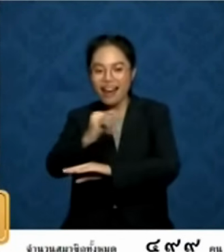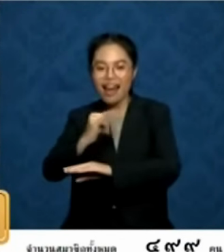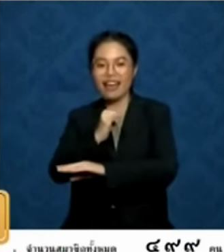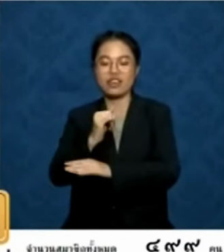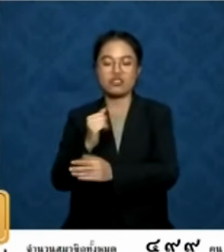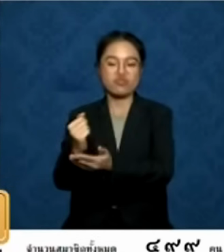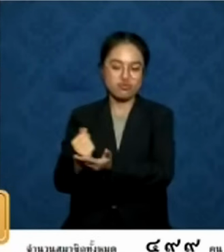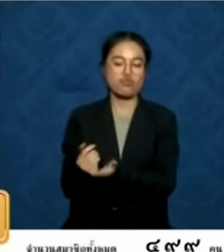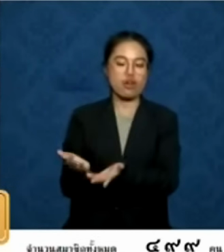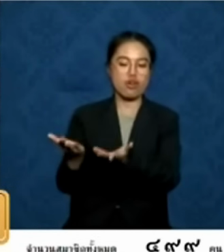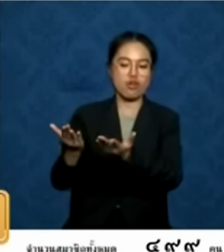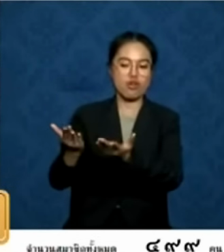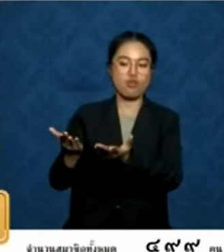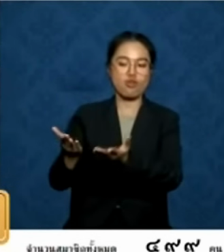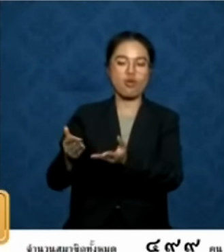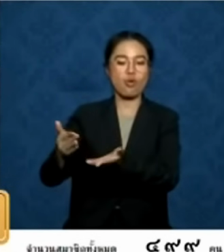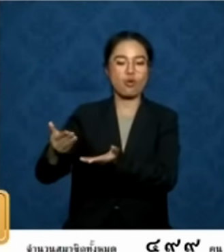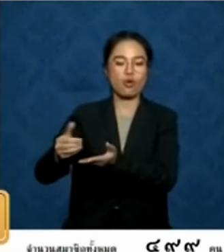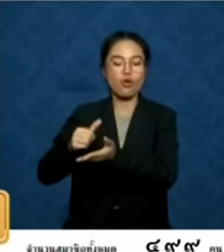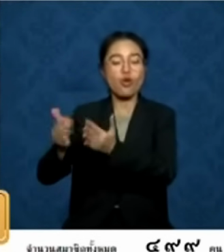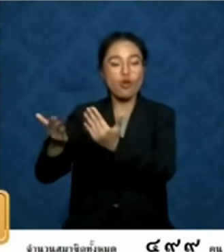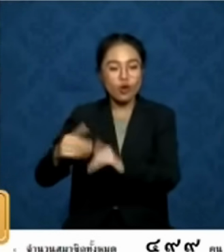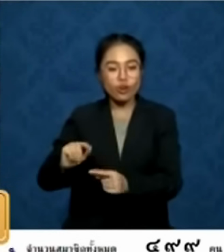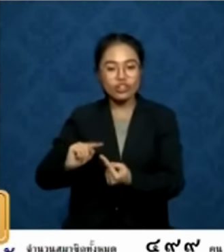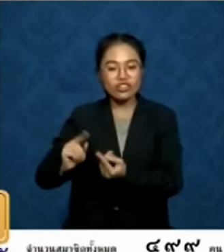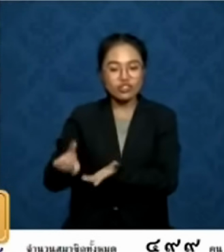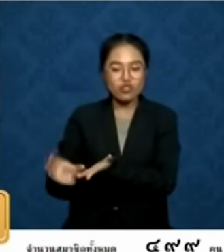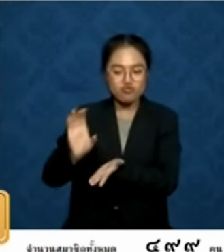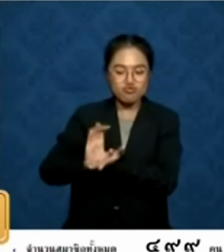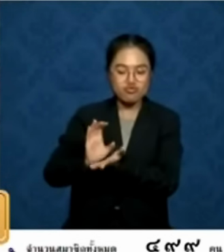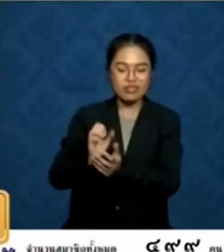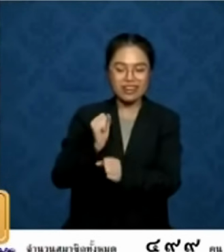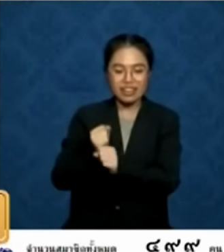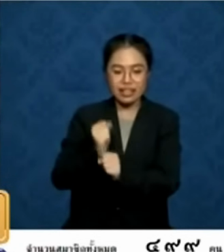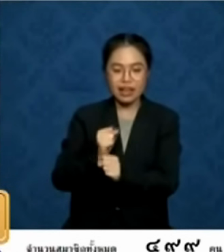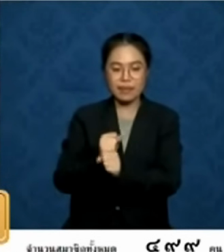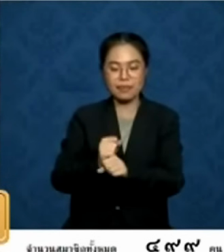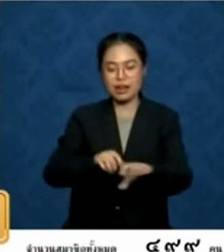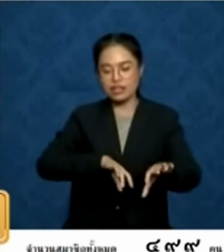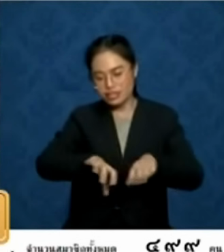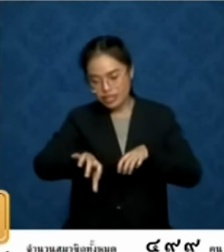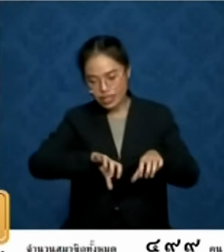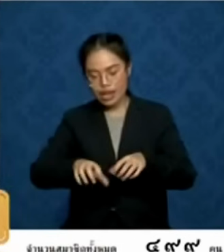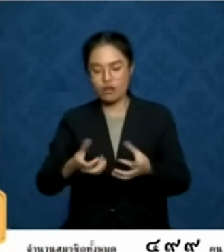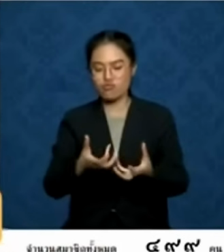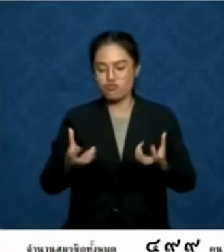นทุนการผลิตและเพิ่มผลผลิตต่อหน่วยบริหารจัดการผลิตภัณฑ์สินค้าเก